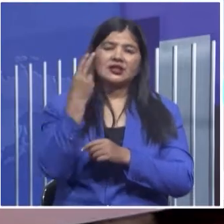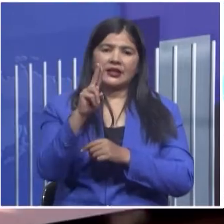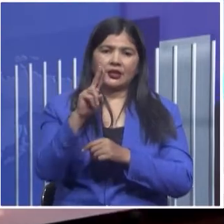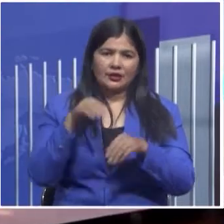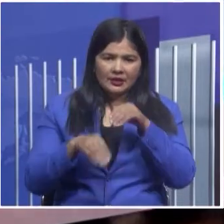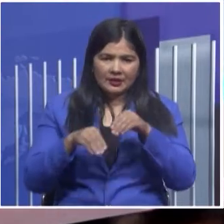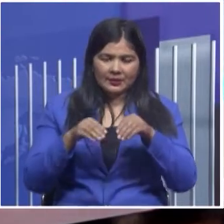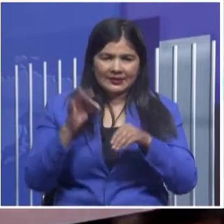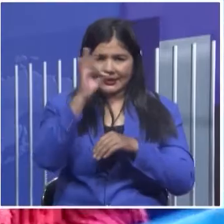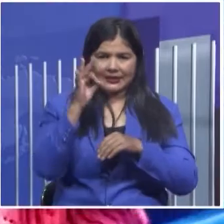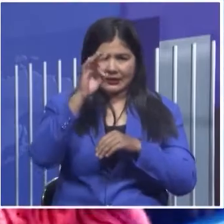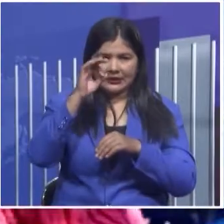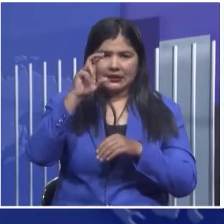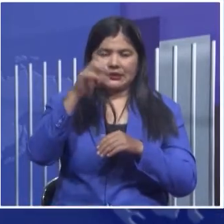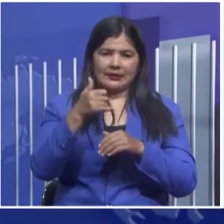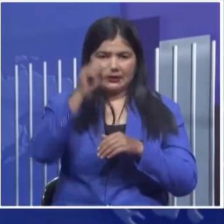कार्यालय दाङले जनाएको छ।